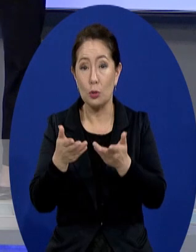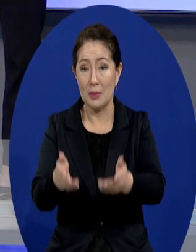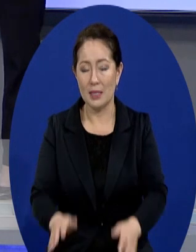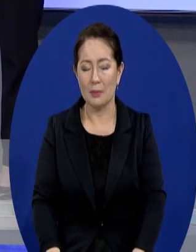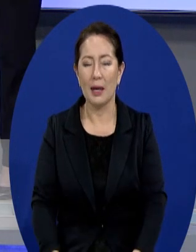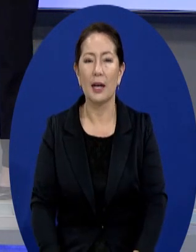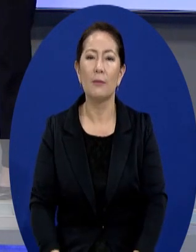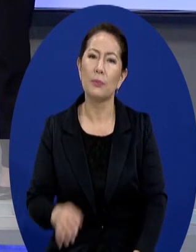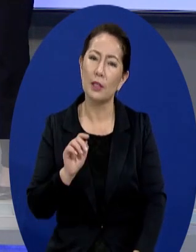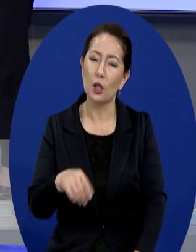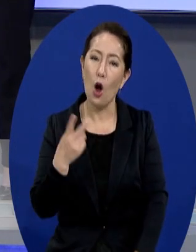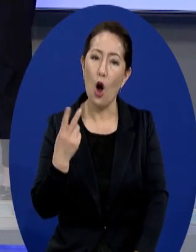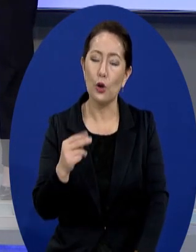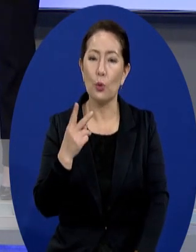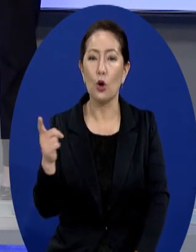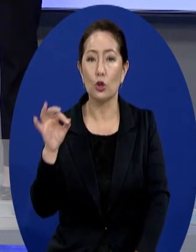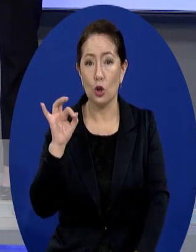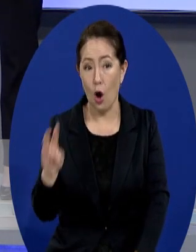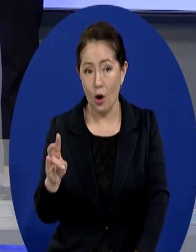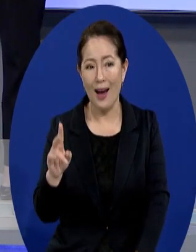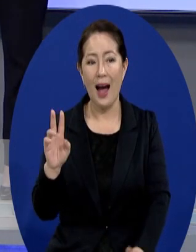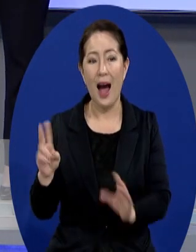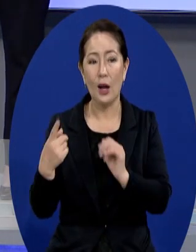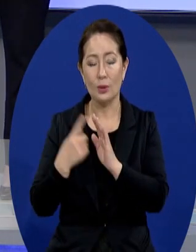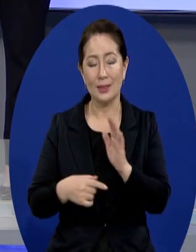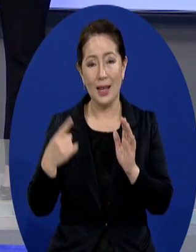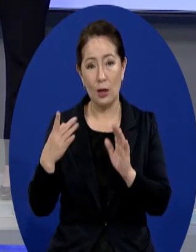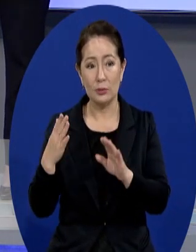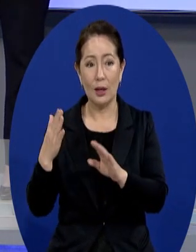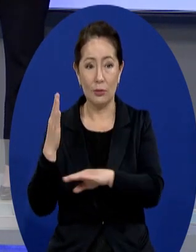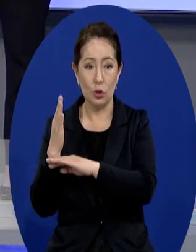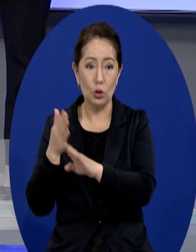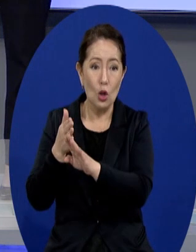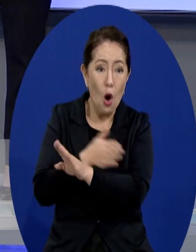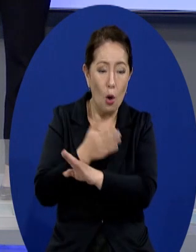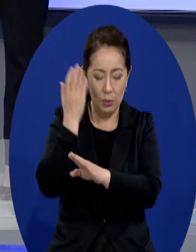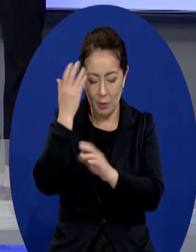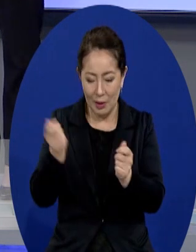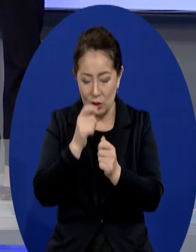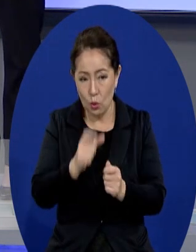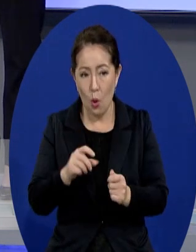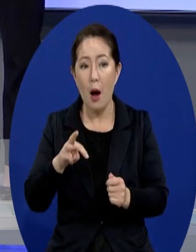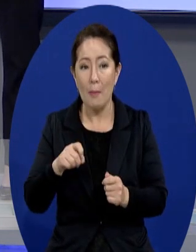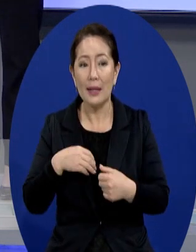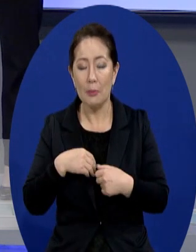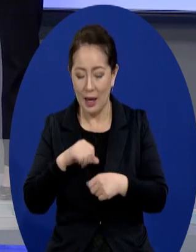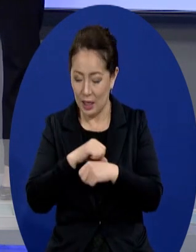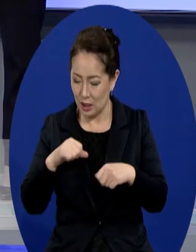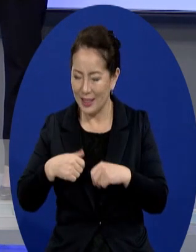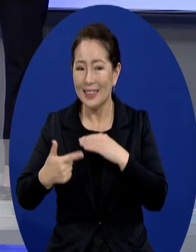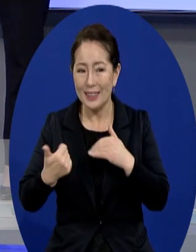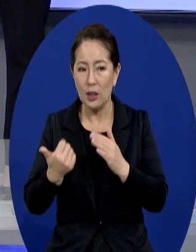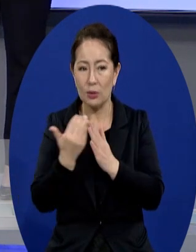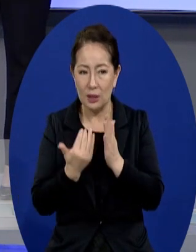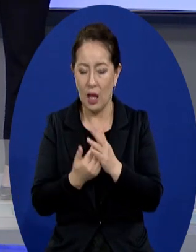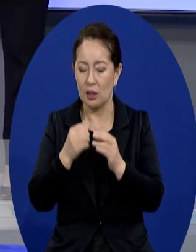лээ. За 2021 оны 12 дугаар сарын 15-наас өмнө малчин болон мал бүхий иргэд татварын